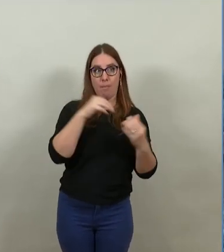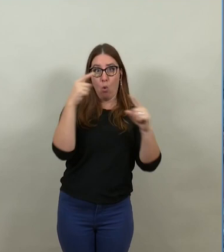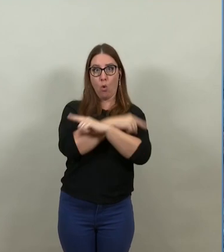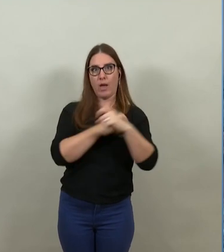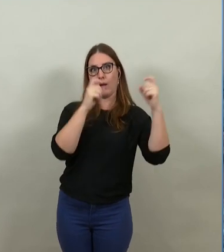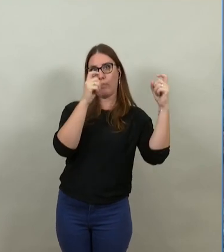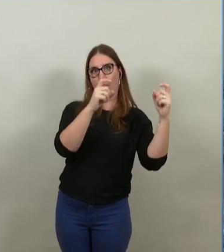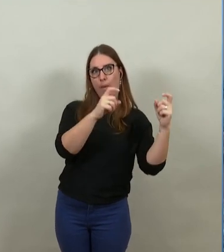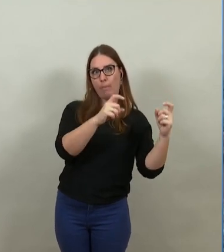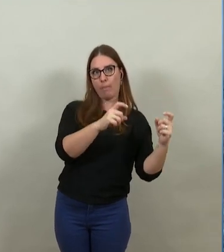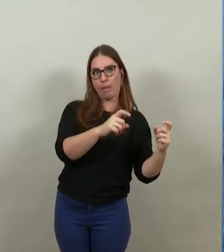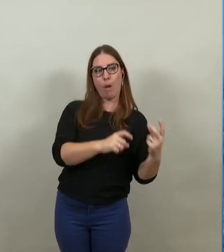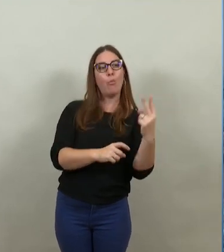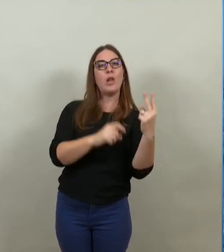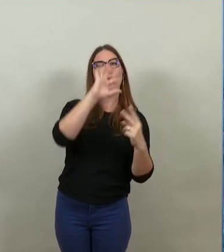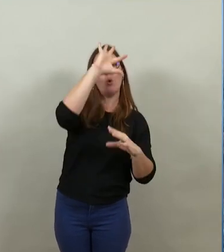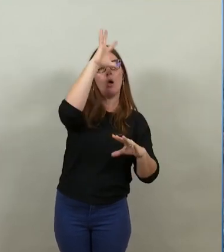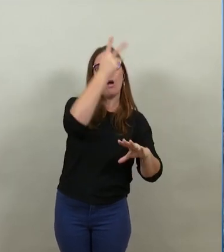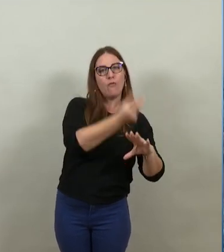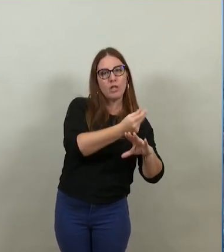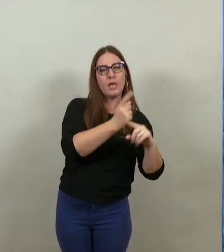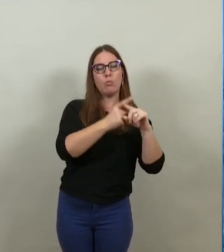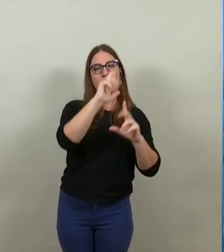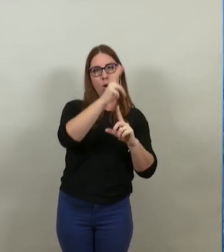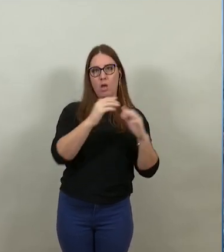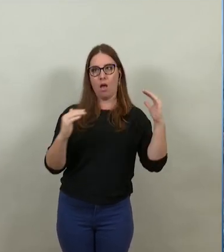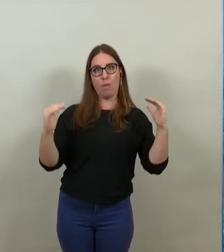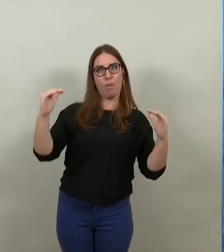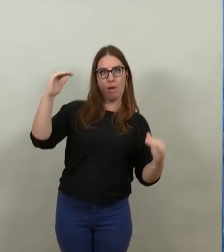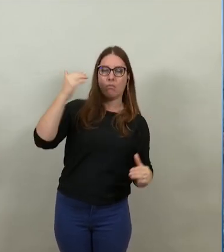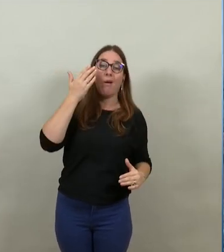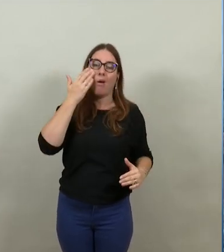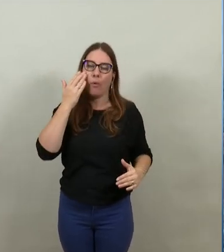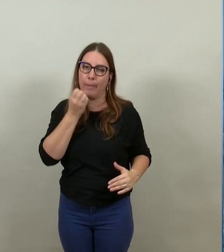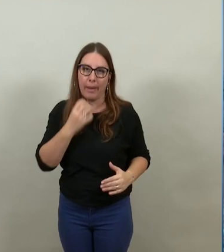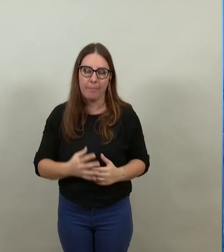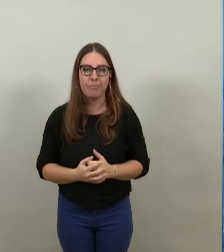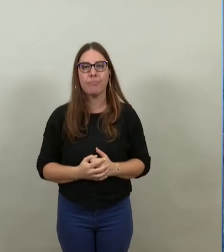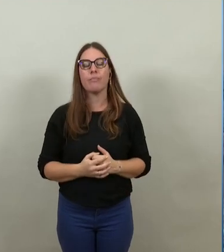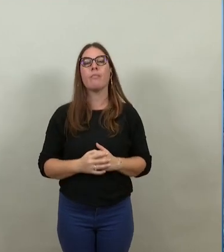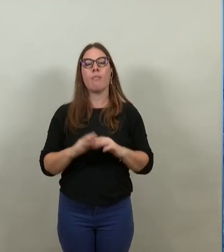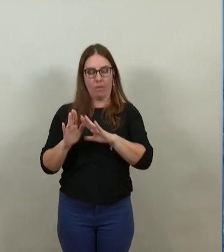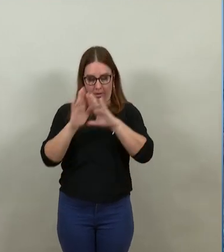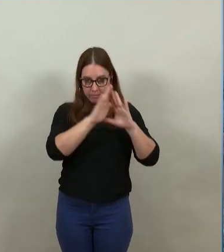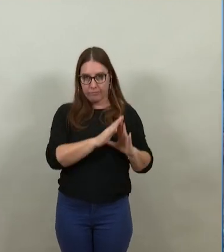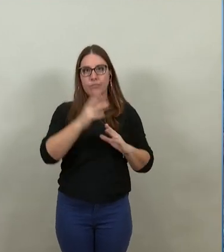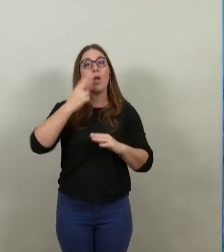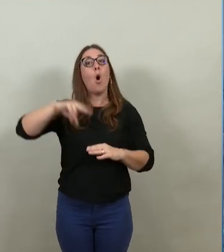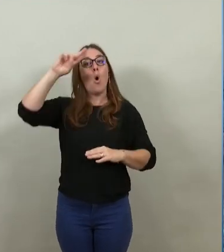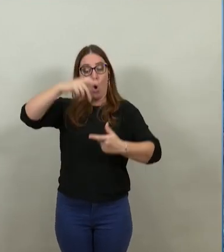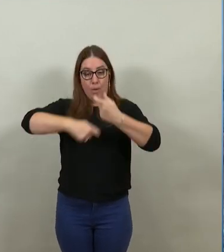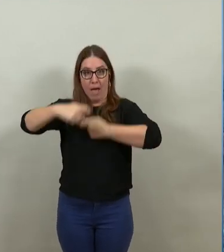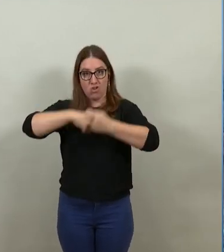l'éolien et le photovoltaïque on connaît bien les les tendances mais pour revenir à la situation du du marché européen de